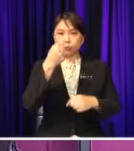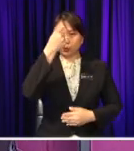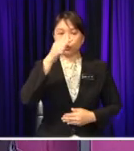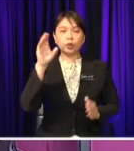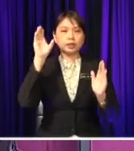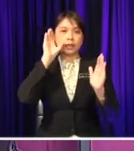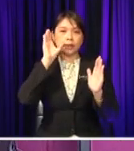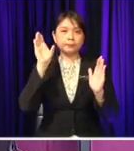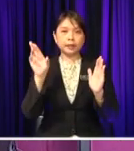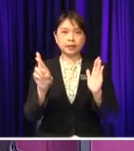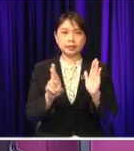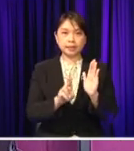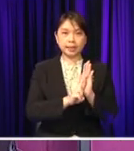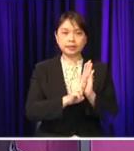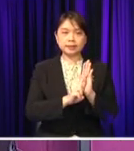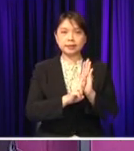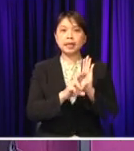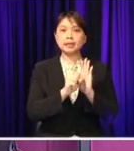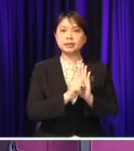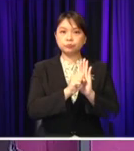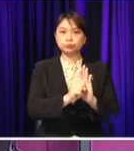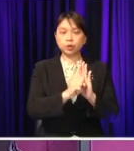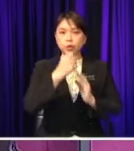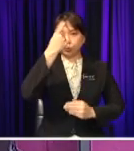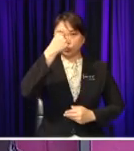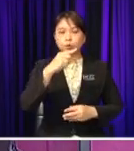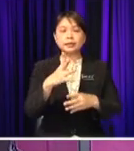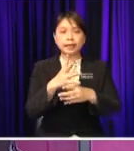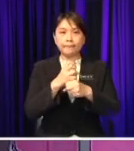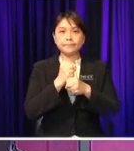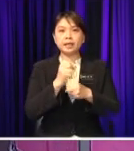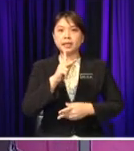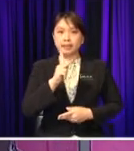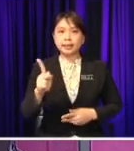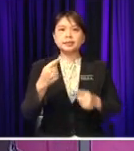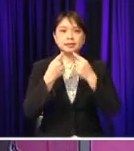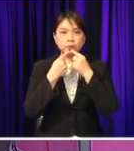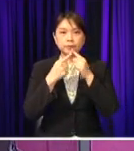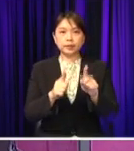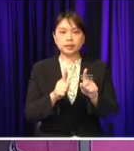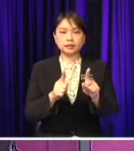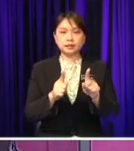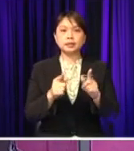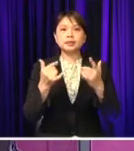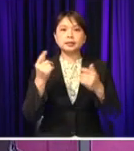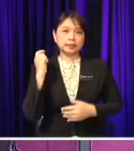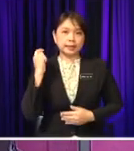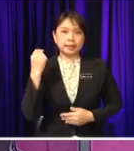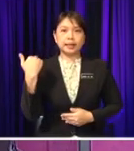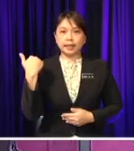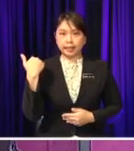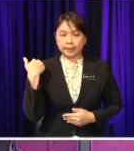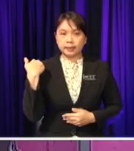untuk kita dapatkan jawaban tadi kita ada simbol tambah seterusnya kita ada simbol